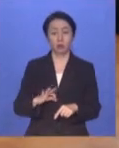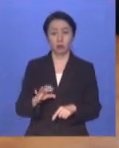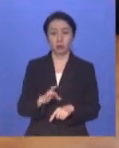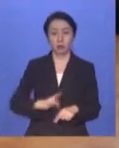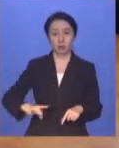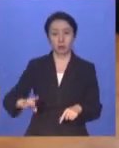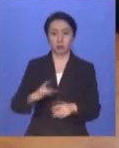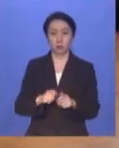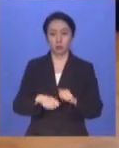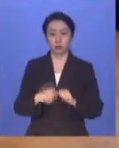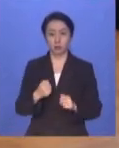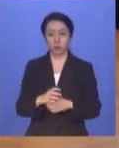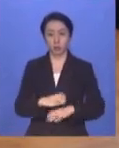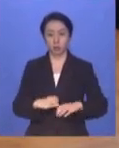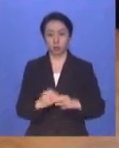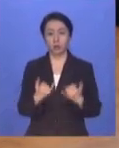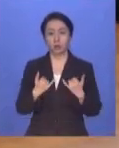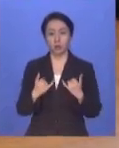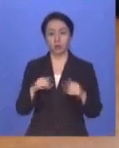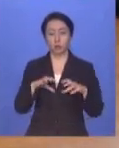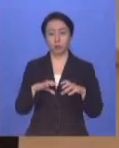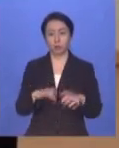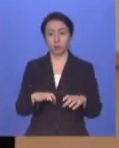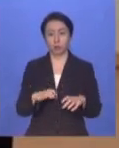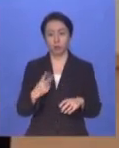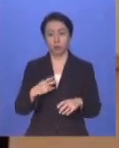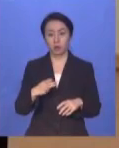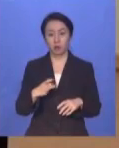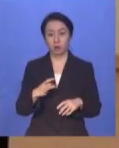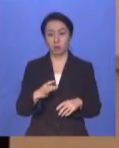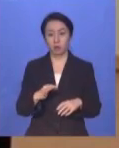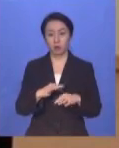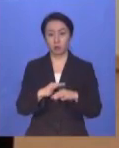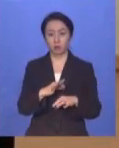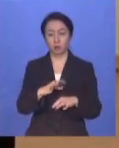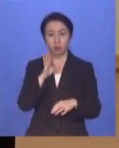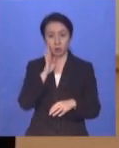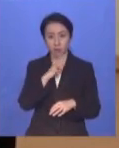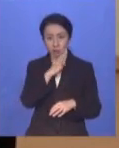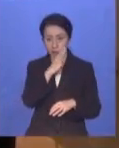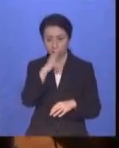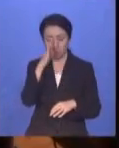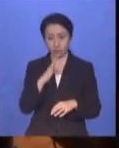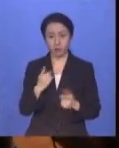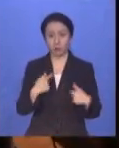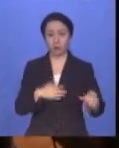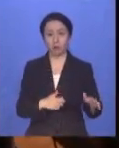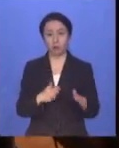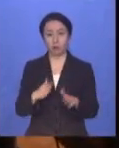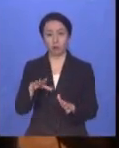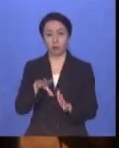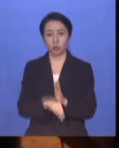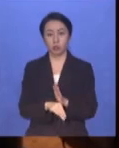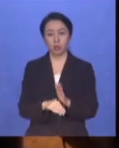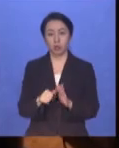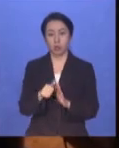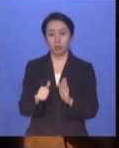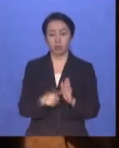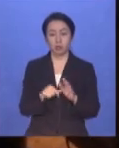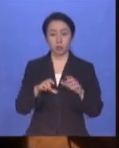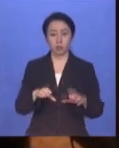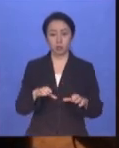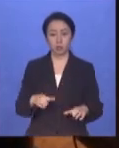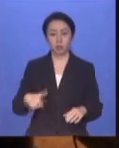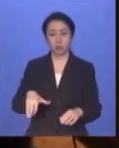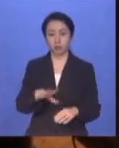Республикасының әкімшілік құқық бұзушылық туралы кодексінің 127 бабы бойынша ата-аналық міндеттерін орындамағаны үшін 663 заңды